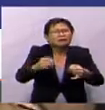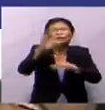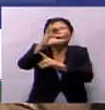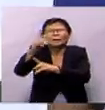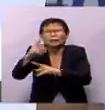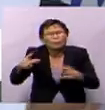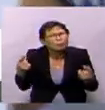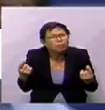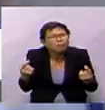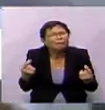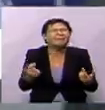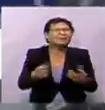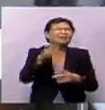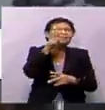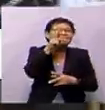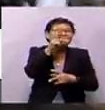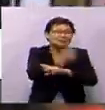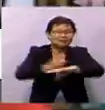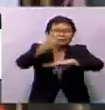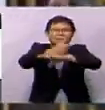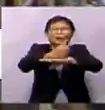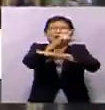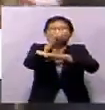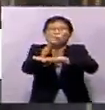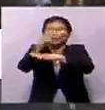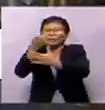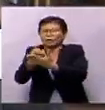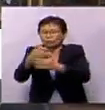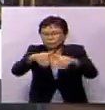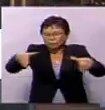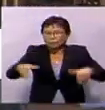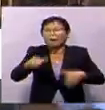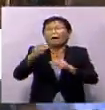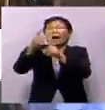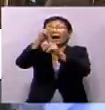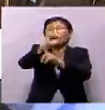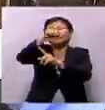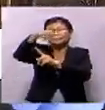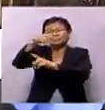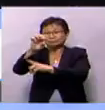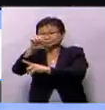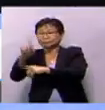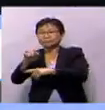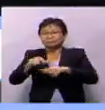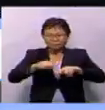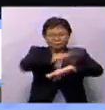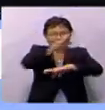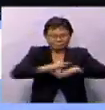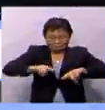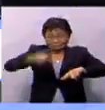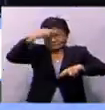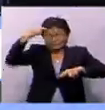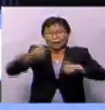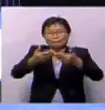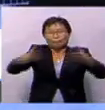lakukan. Di Kedah, penubuhan Zon Ekonomi Sempadan Khas SBEZ di Bukit Kayu Hitam sejajar dengan